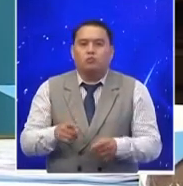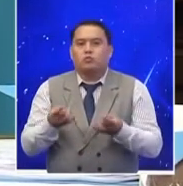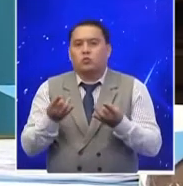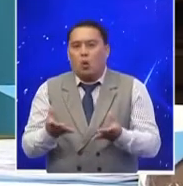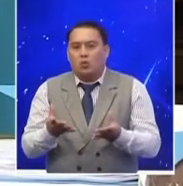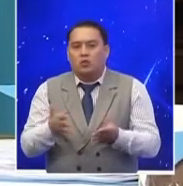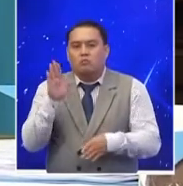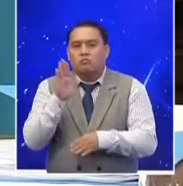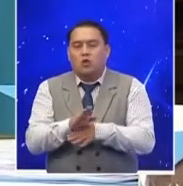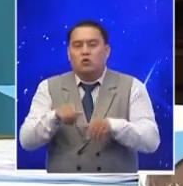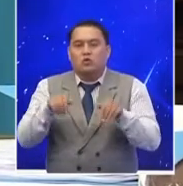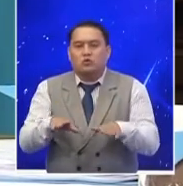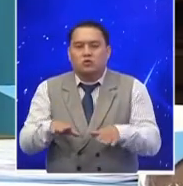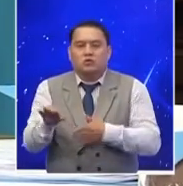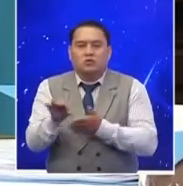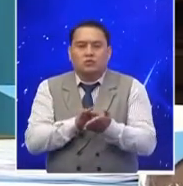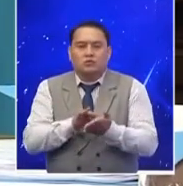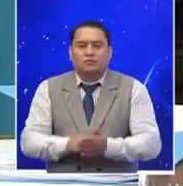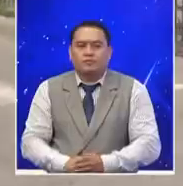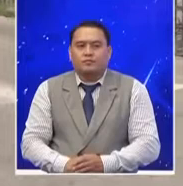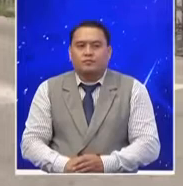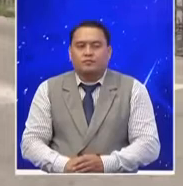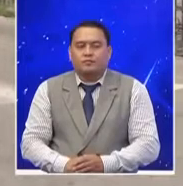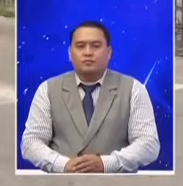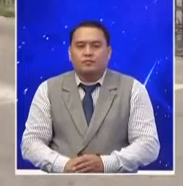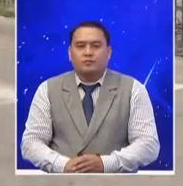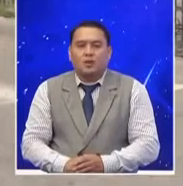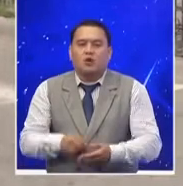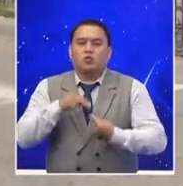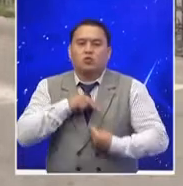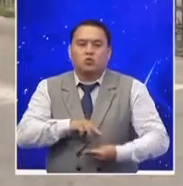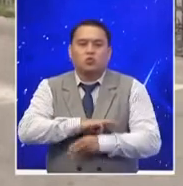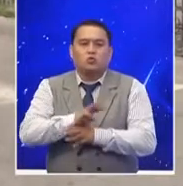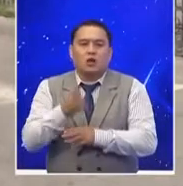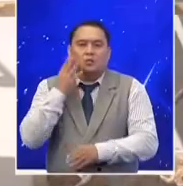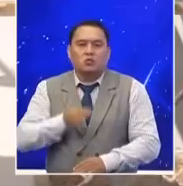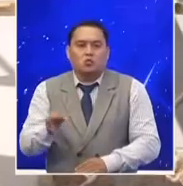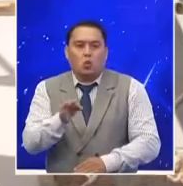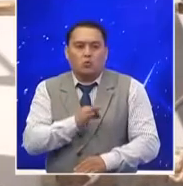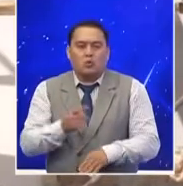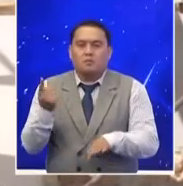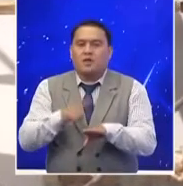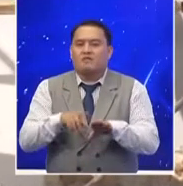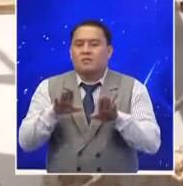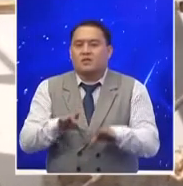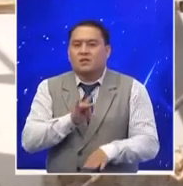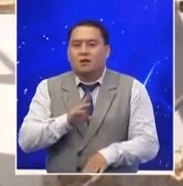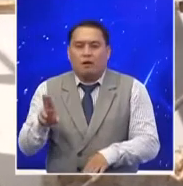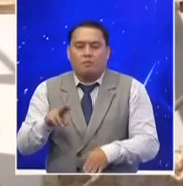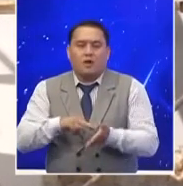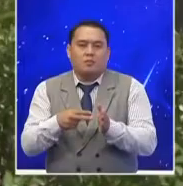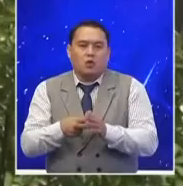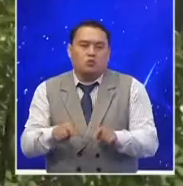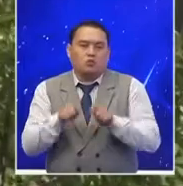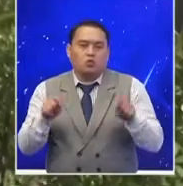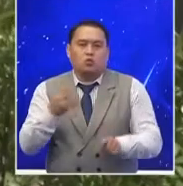рукава. Поручаю решить вопрос в ближайшие дни. Тем временем по трудоустройству Алматинская область занимает лидирующие позиции в республике. По плану было